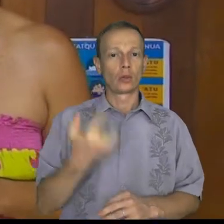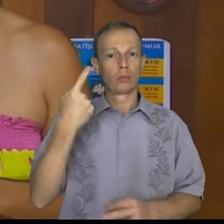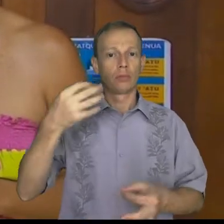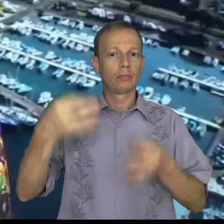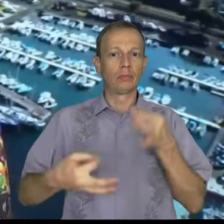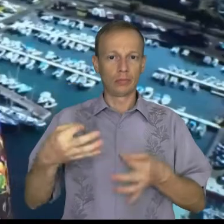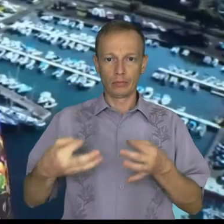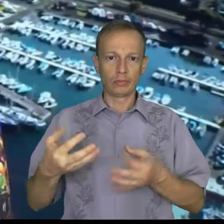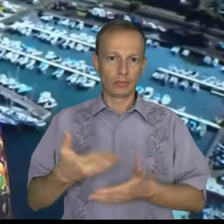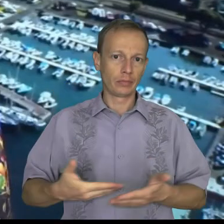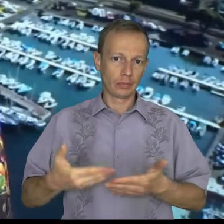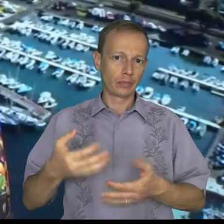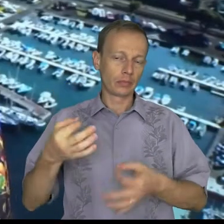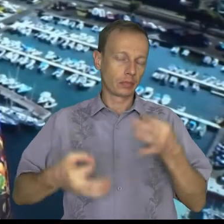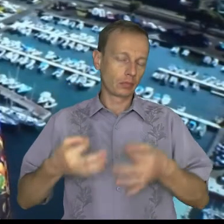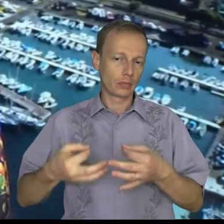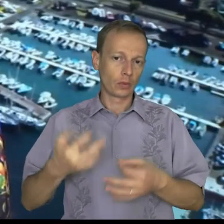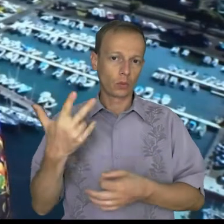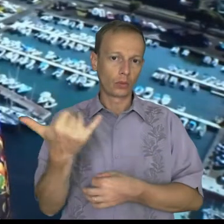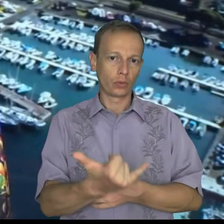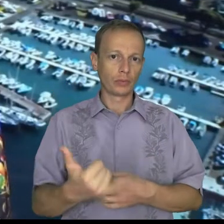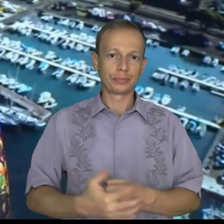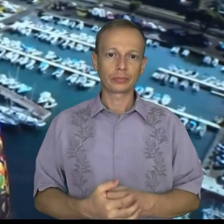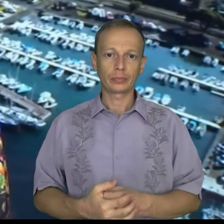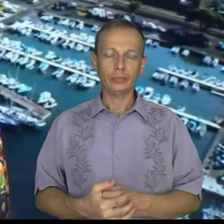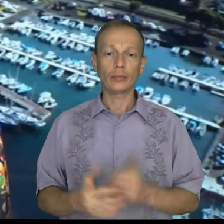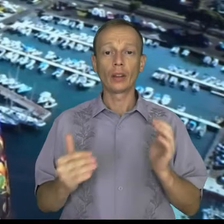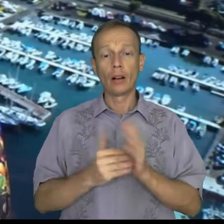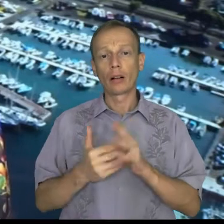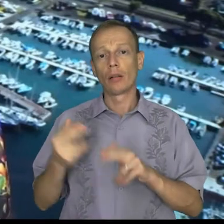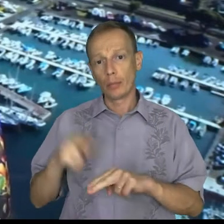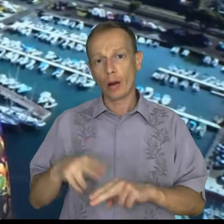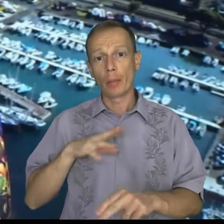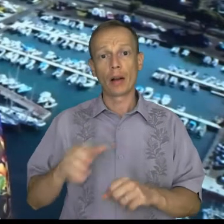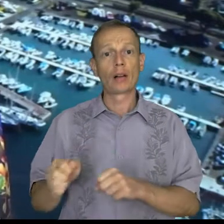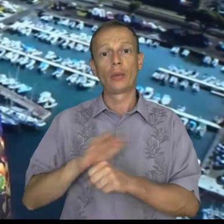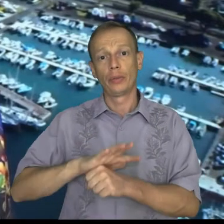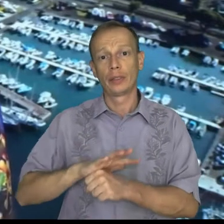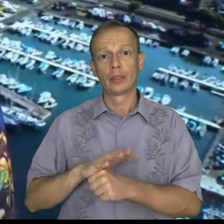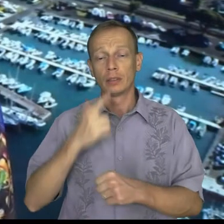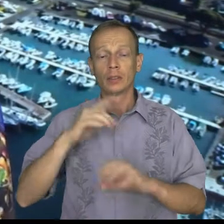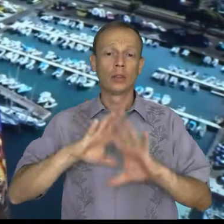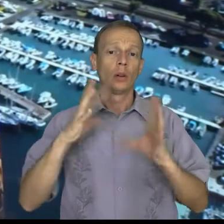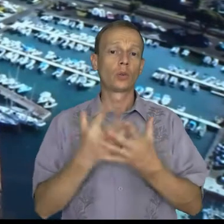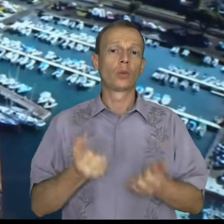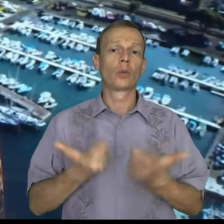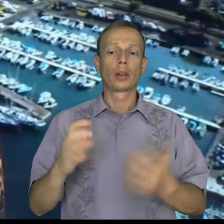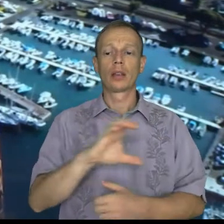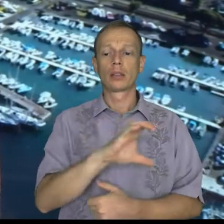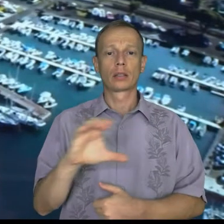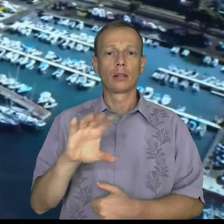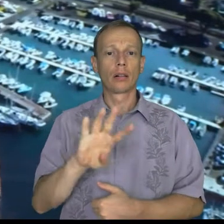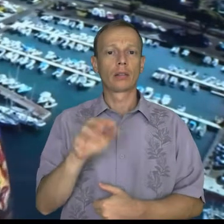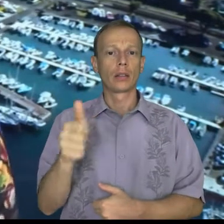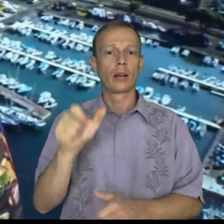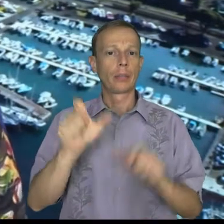perpétuité. Oui, 3 jours d'audience donc pour cette affaire, 3 jours de procès pour cette affaire. On déplore un nouveau décès lié à